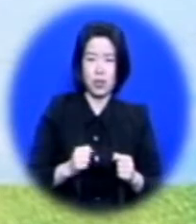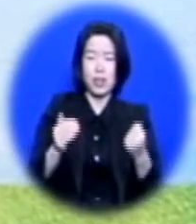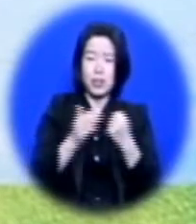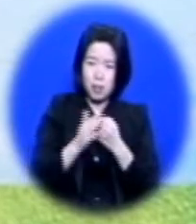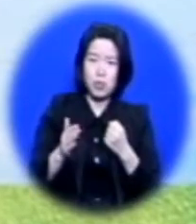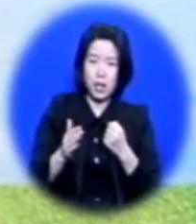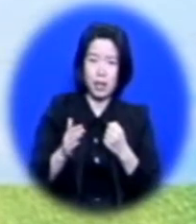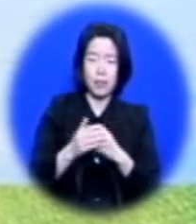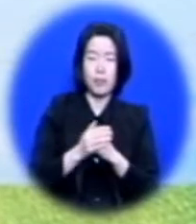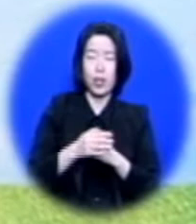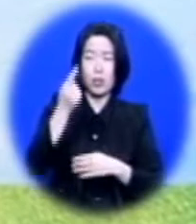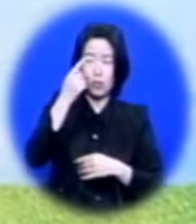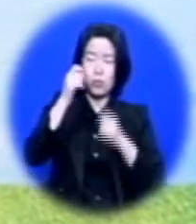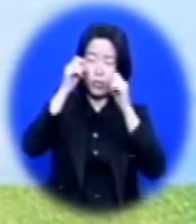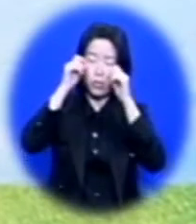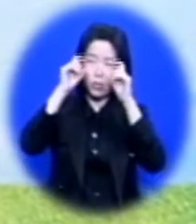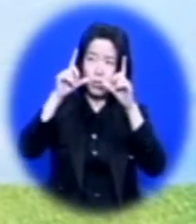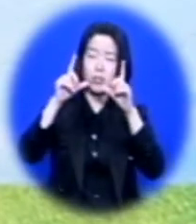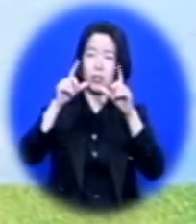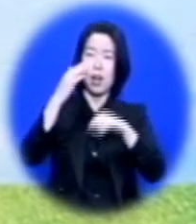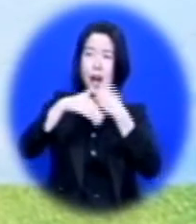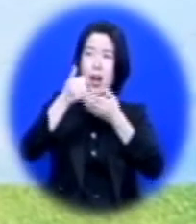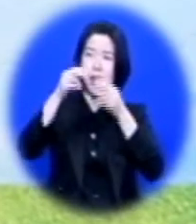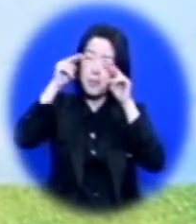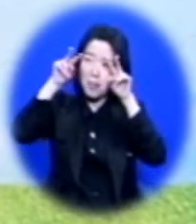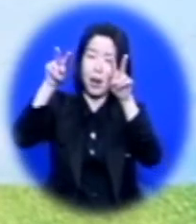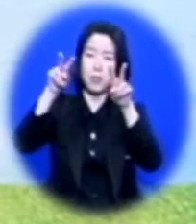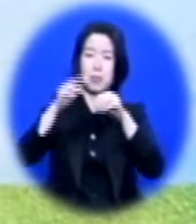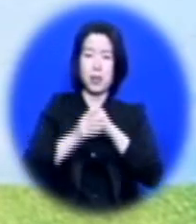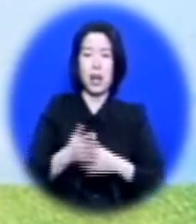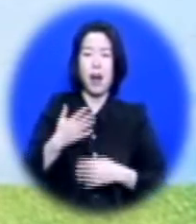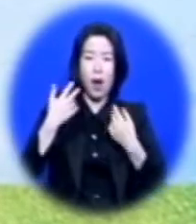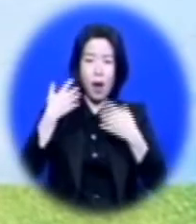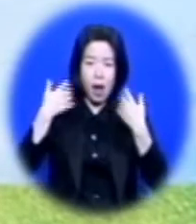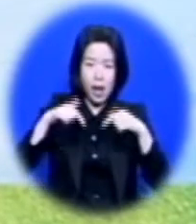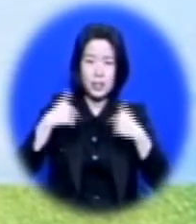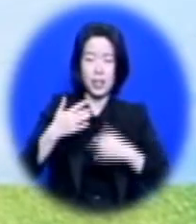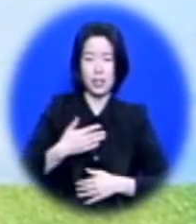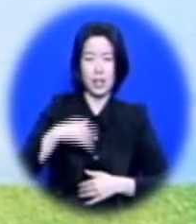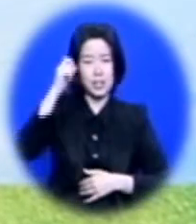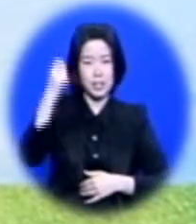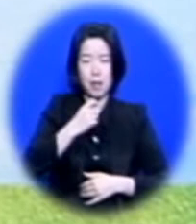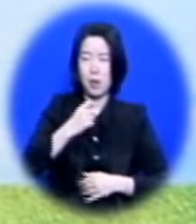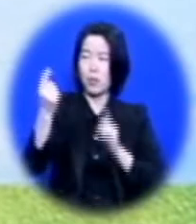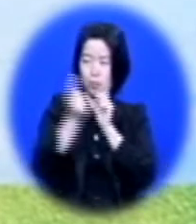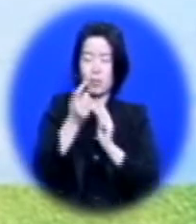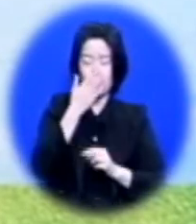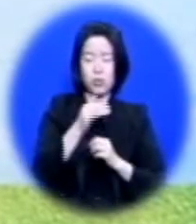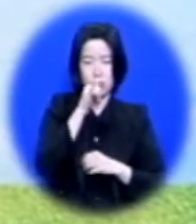그러니까 눈을 들어 하나님을 바라보면 언제나 나는 새벽을 맞이한다 는